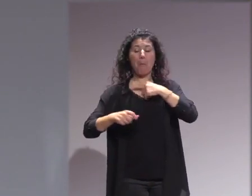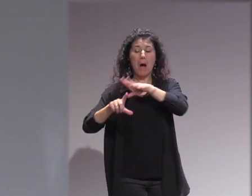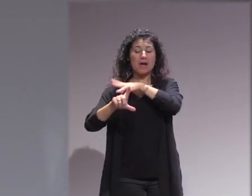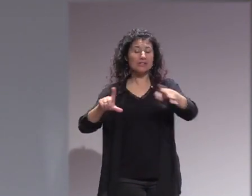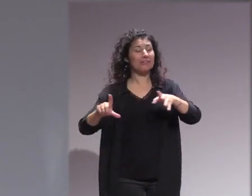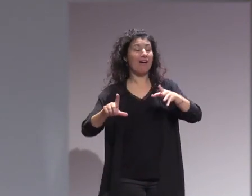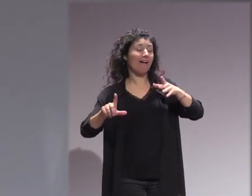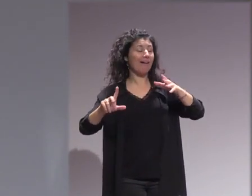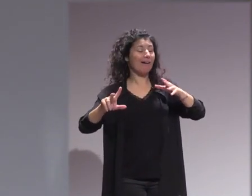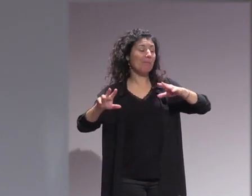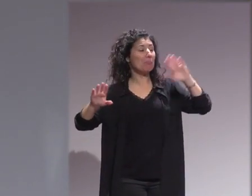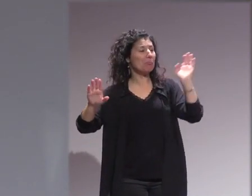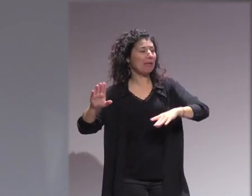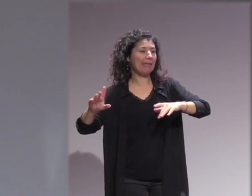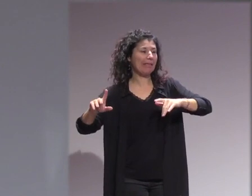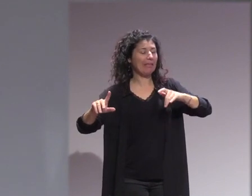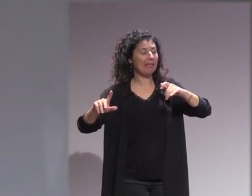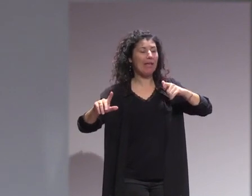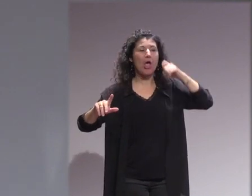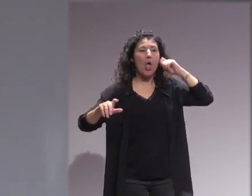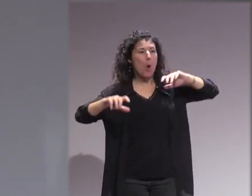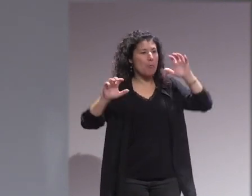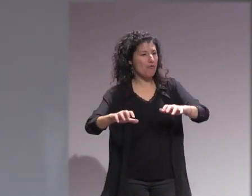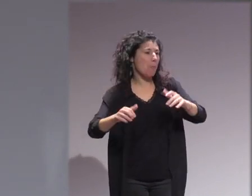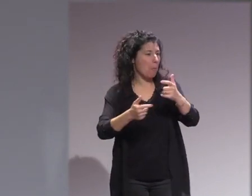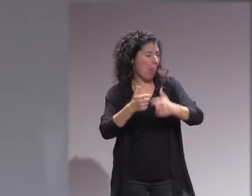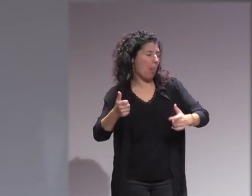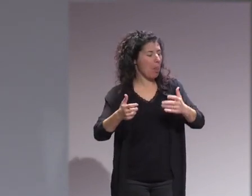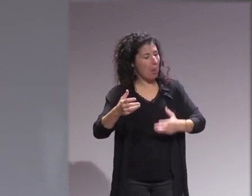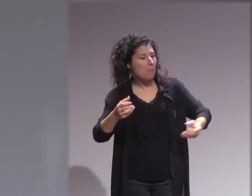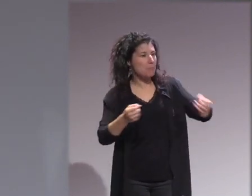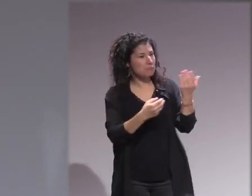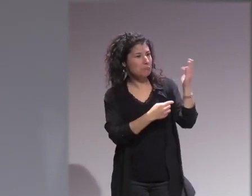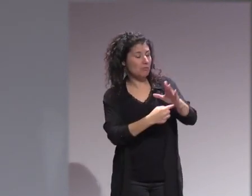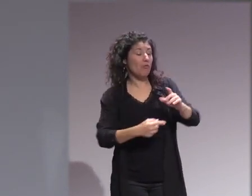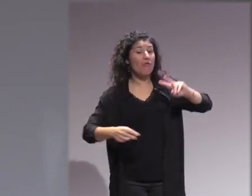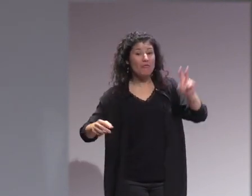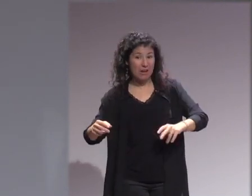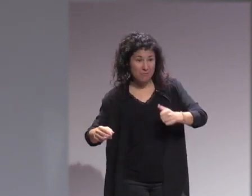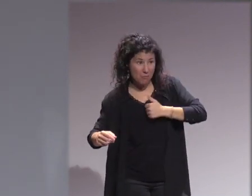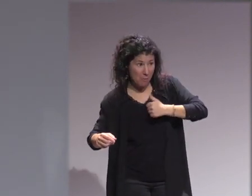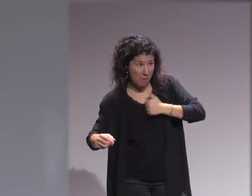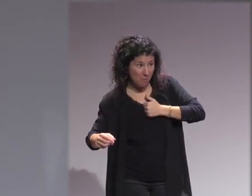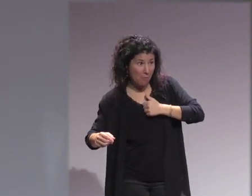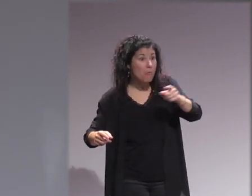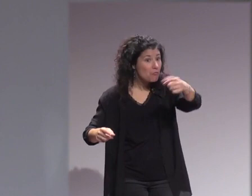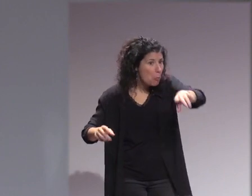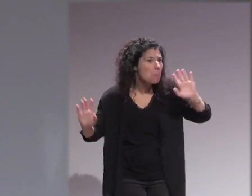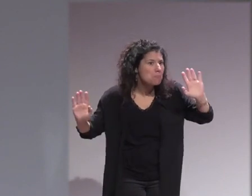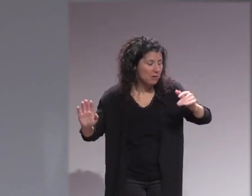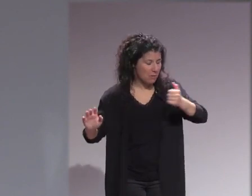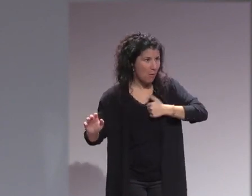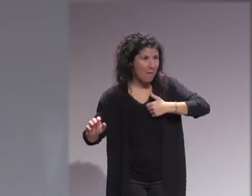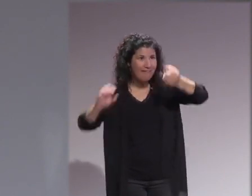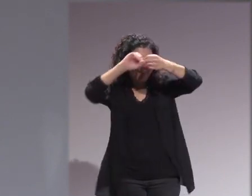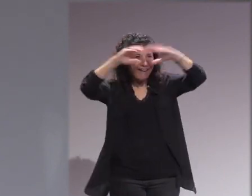homophobe. Je veux dire, je ne sais pas vous, moi j'ai assez peu fantasmé sur comment mes parents auraient pu me concevoir, en